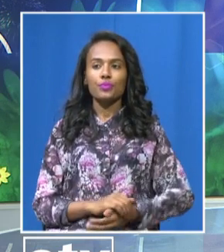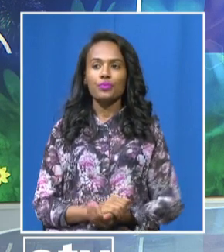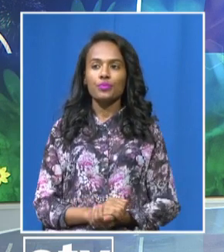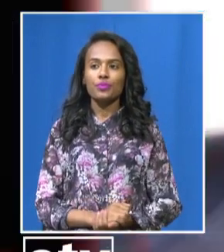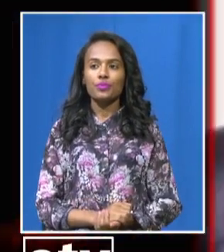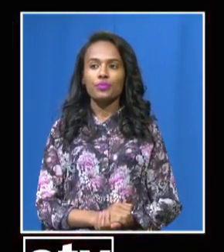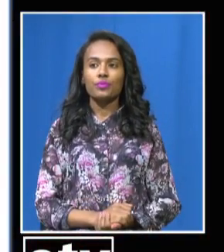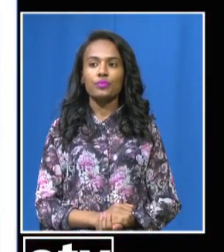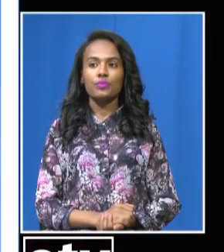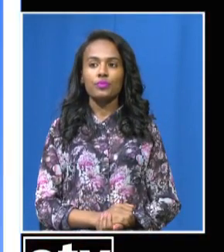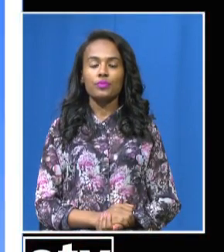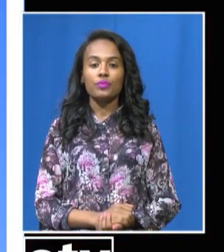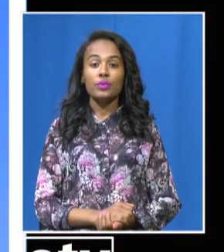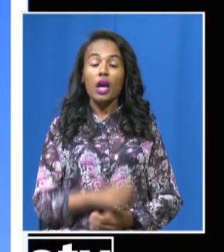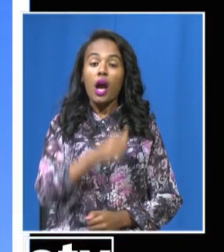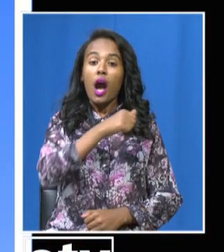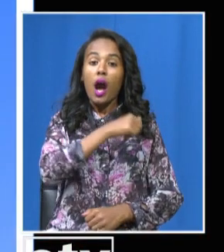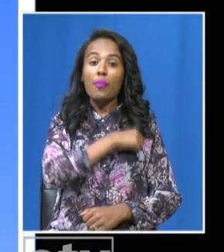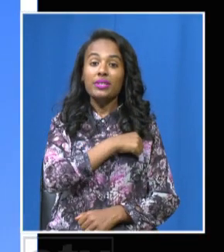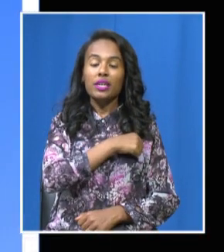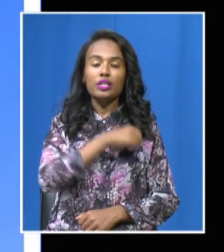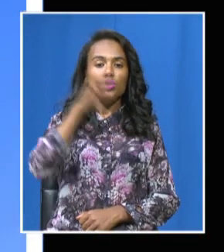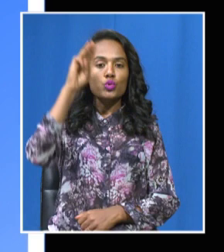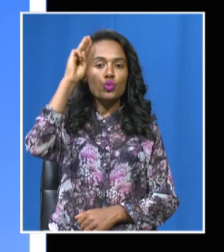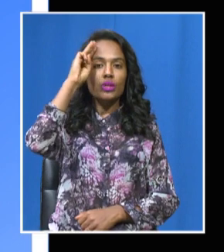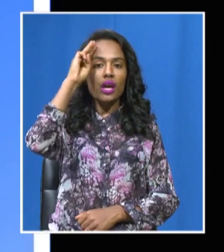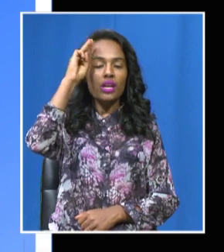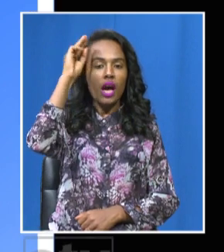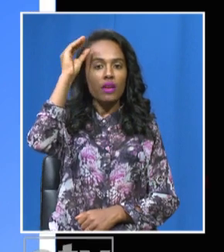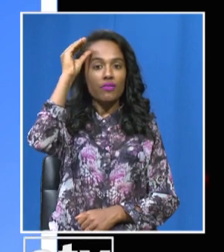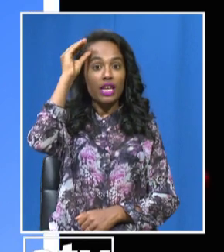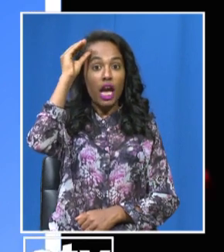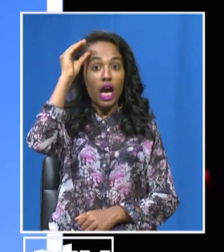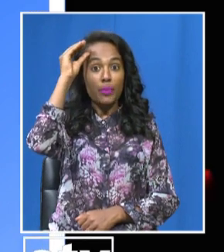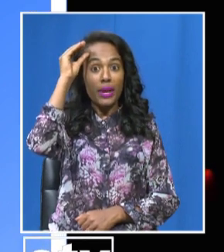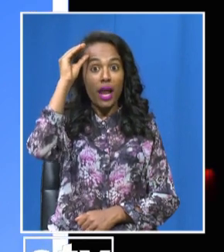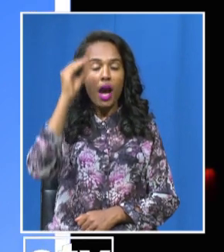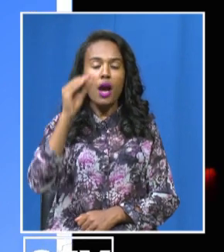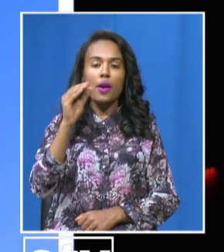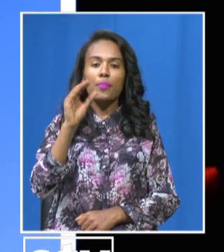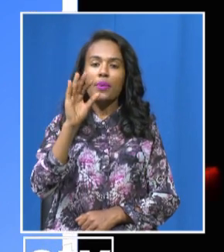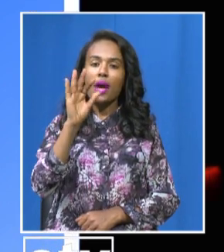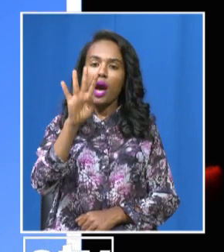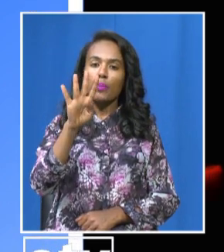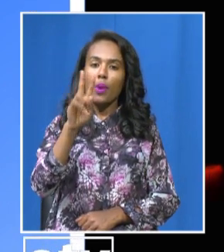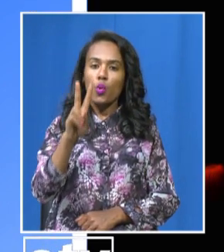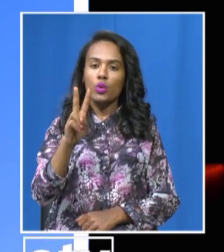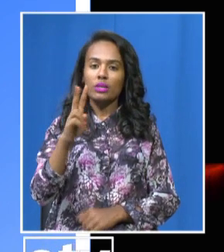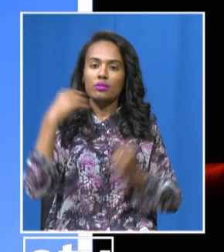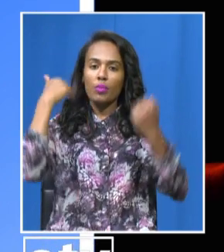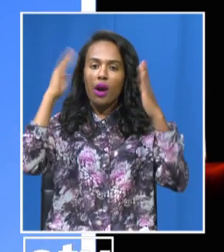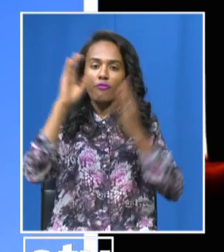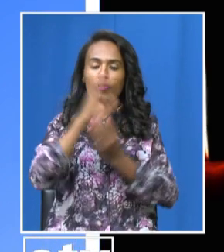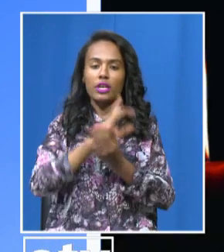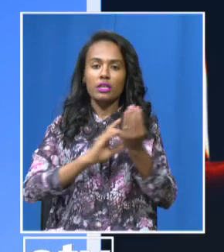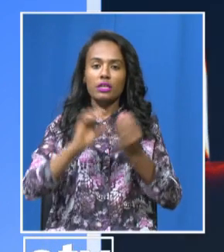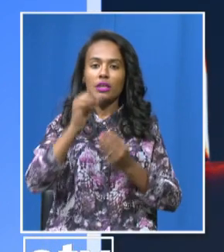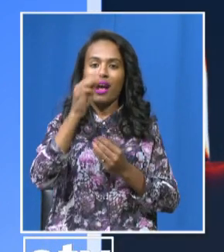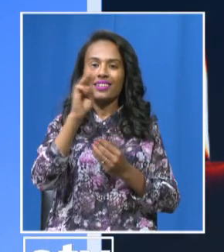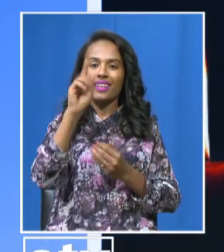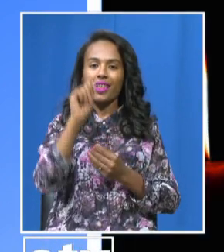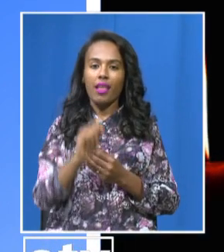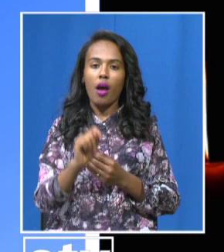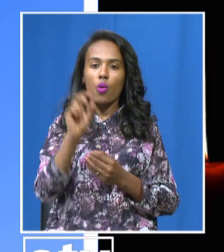ተከታትለዋለች። አምባሳደር ሱልጣን ሐምፍሪ አሊሚራ በ1942 በአፋር ክልል በአሳይታ